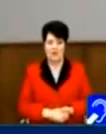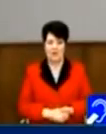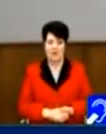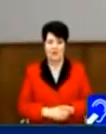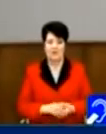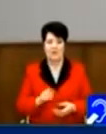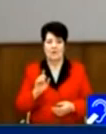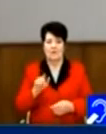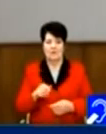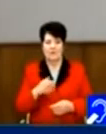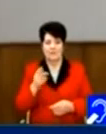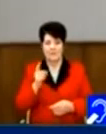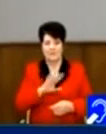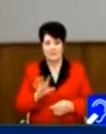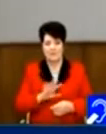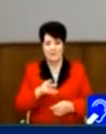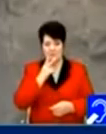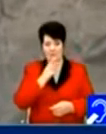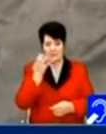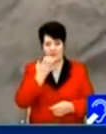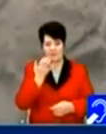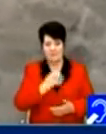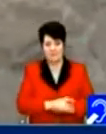la ce vârstă a pierdut vederea, nu trebuie să vă închideți în sine.